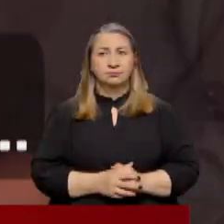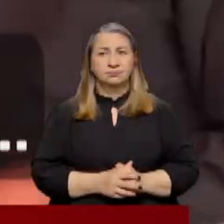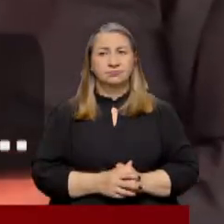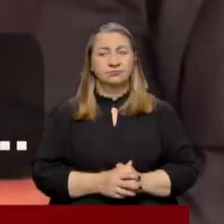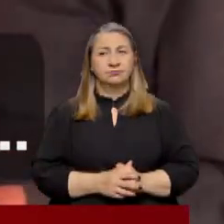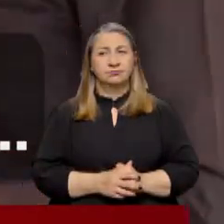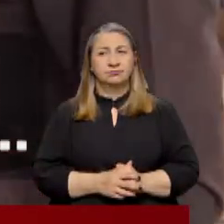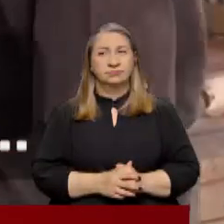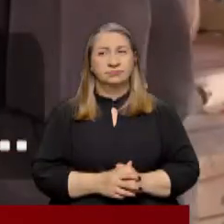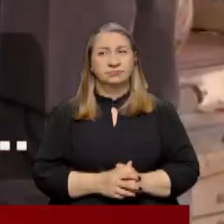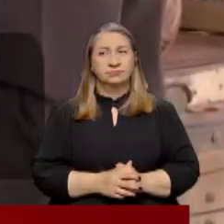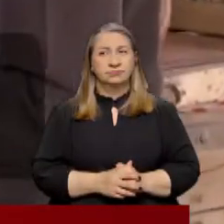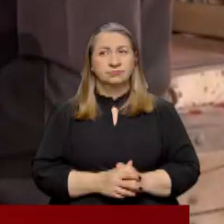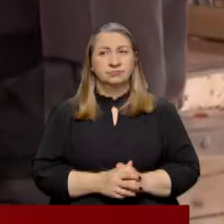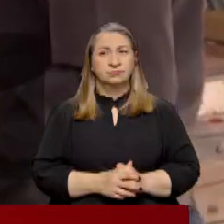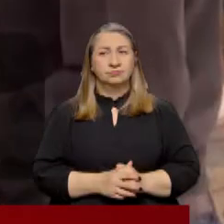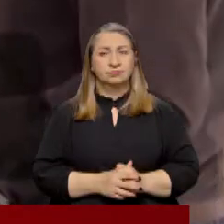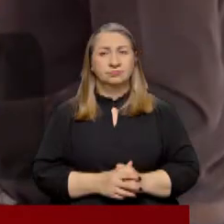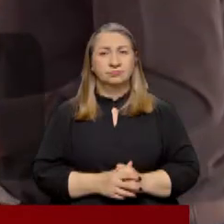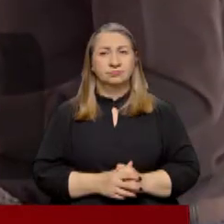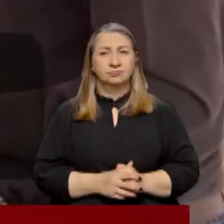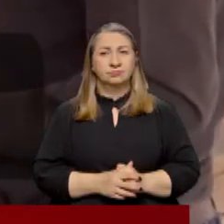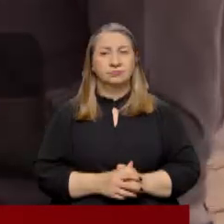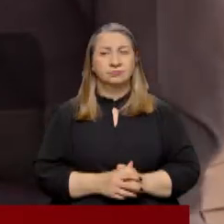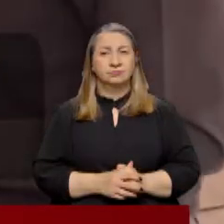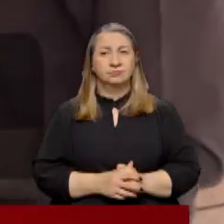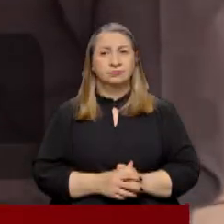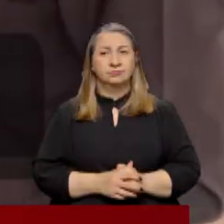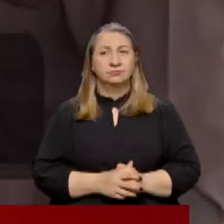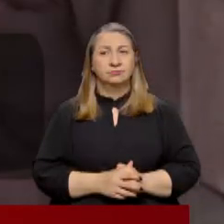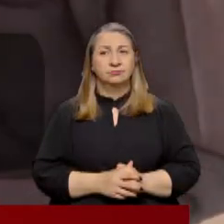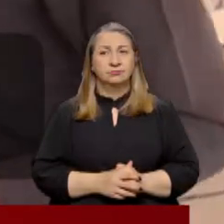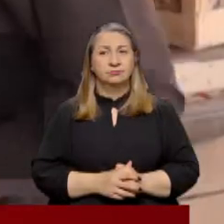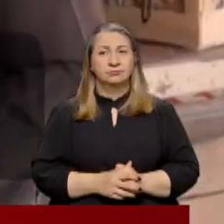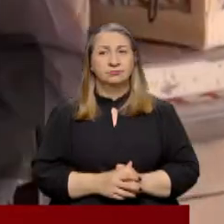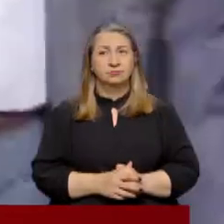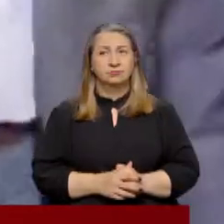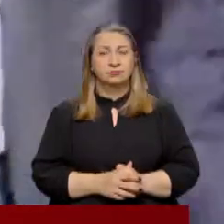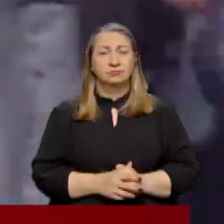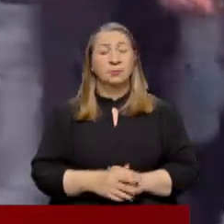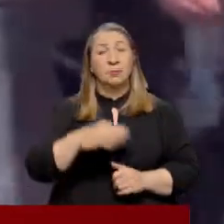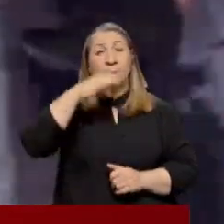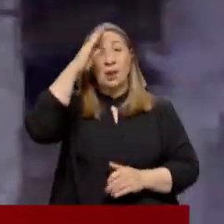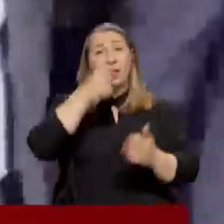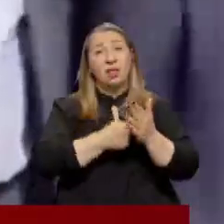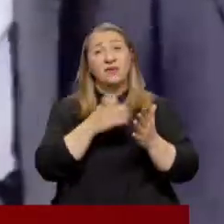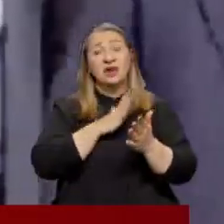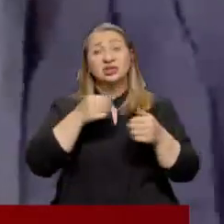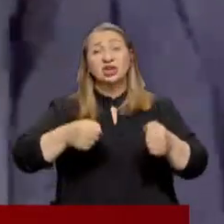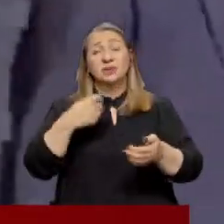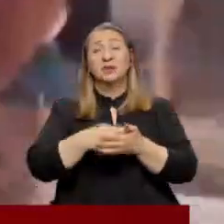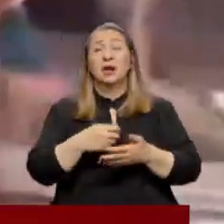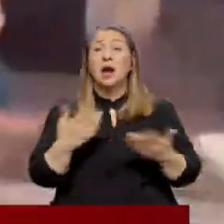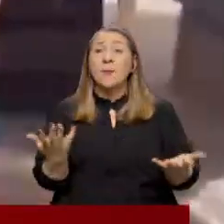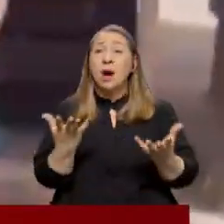lira. 10 bin liraya ben bu arabayı full yükleyip geliyordum. Ben şu anda yarım kapak. Bayramın adı vardı çarşı pazarda